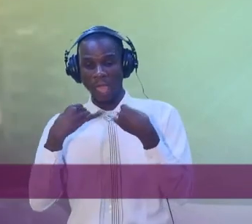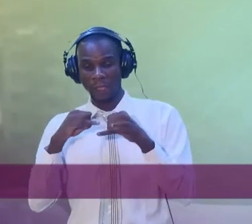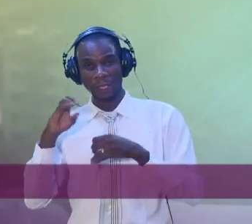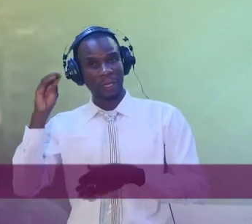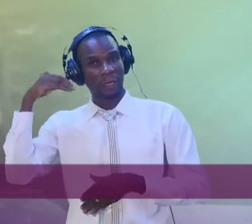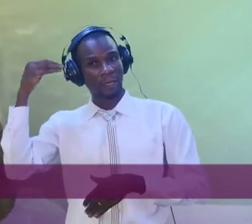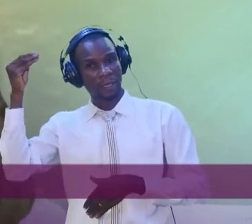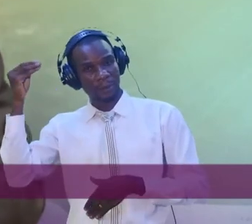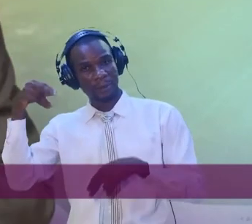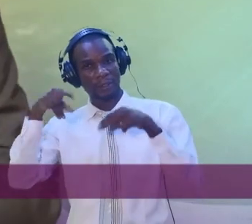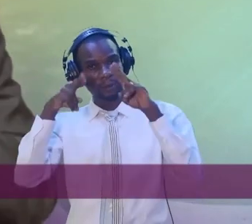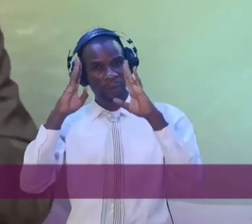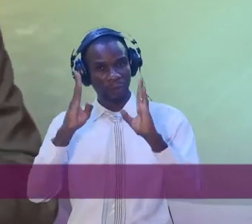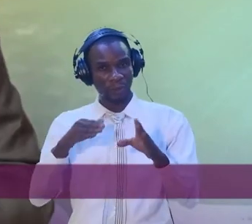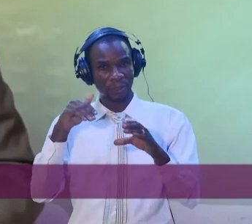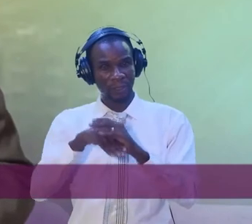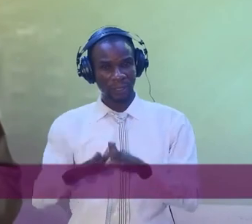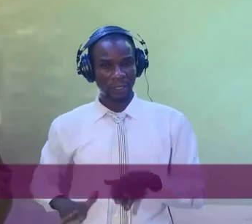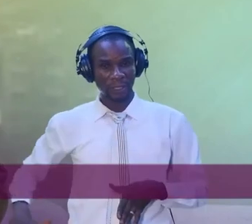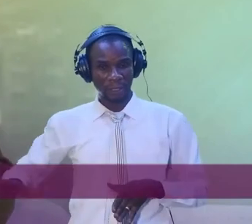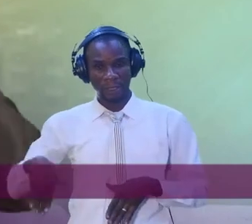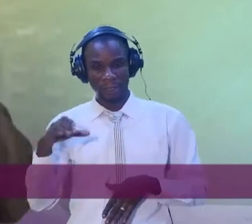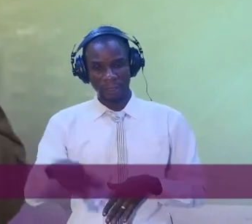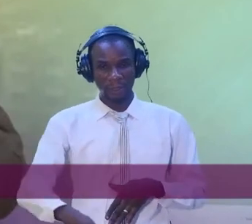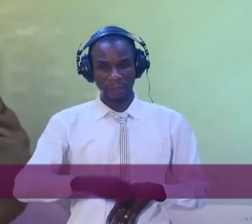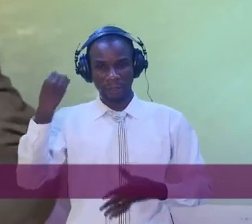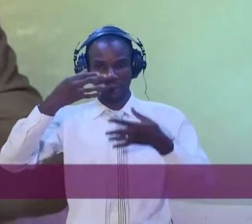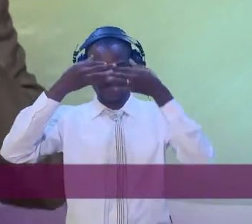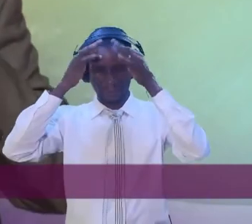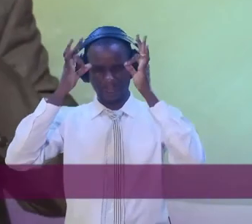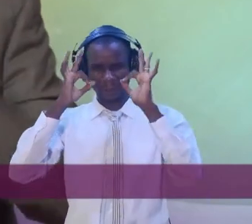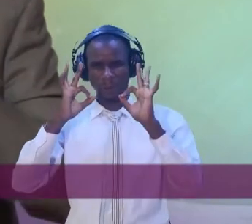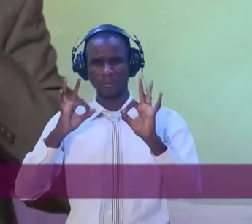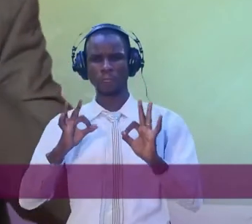Sura la 19 la kitabu cha Matendo yanatuambia